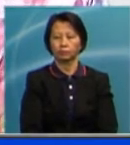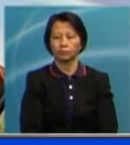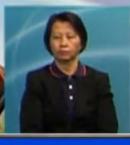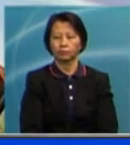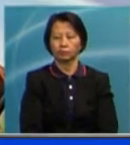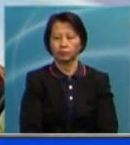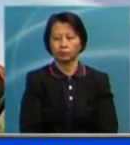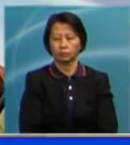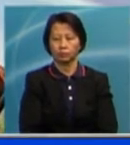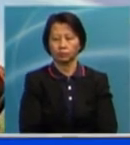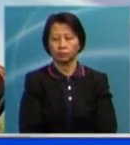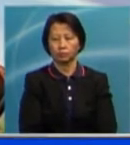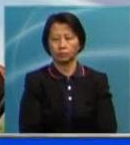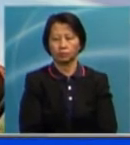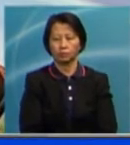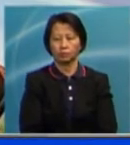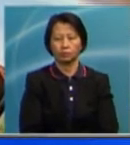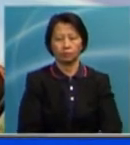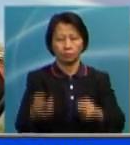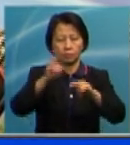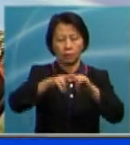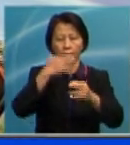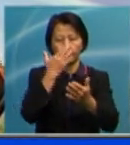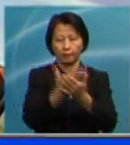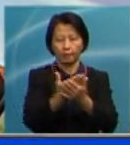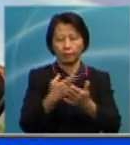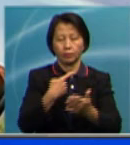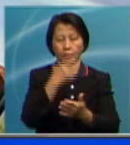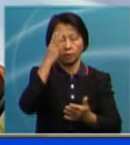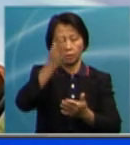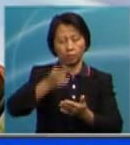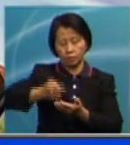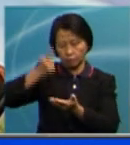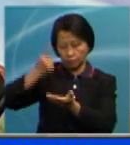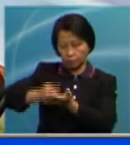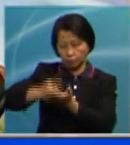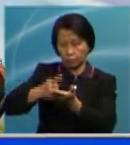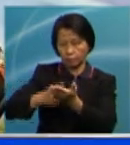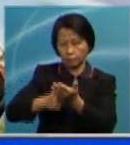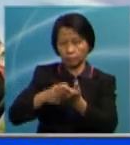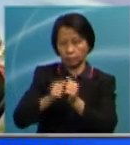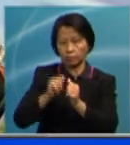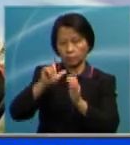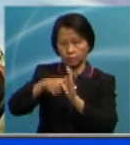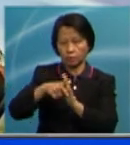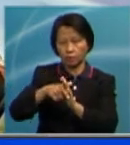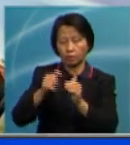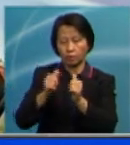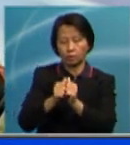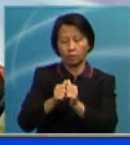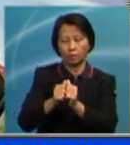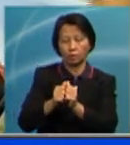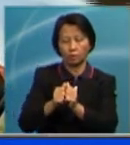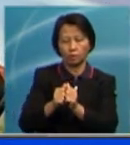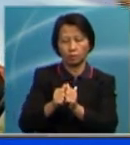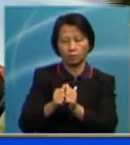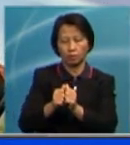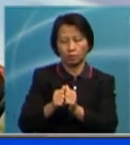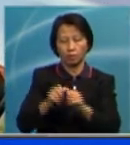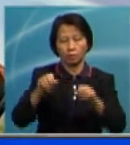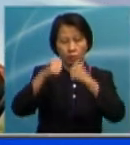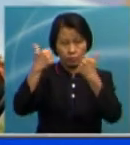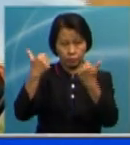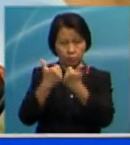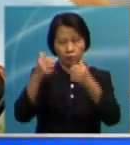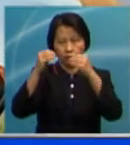guru kita akanambah baik kita bincang dengan National Union of teaching profession ya kesatuan